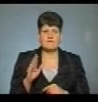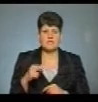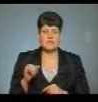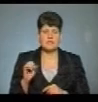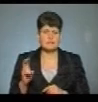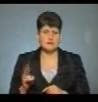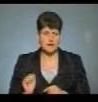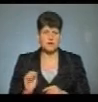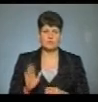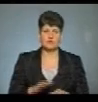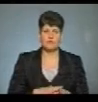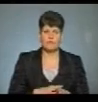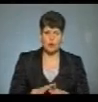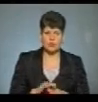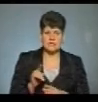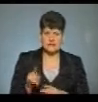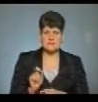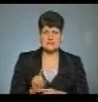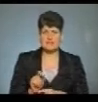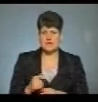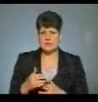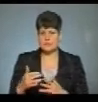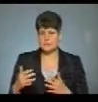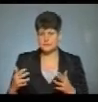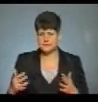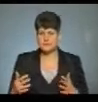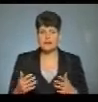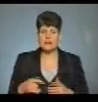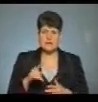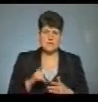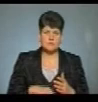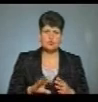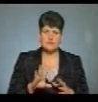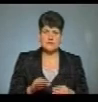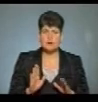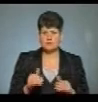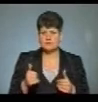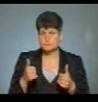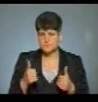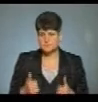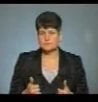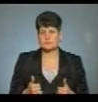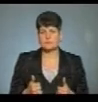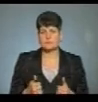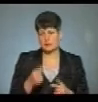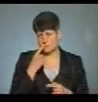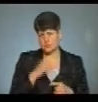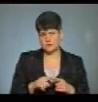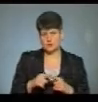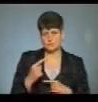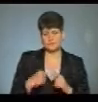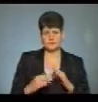будуть виконувати поставлені їм задачі. От, надіюся, що все піде благополучно і невдовзі вони приїдуть